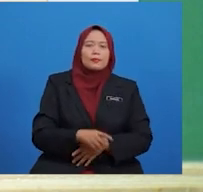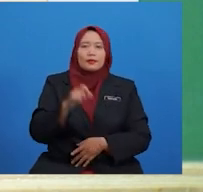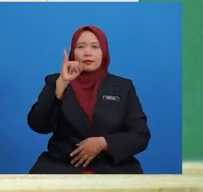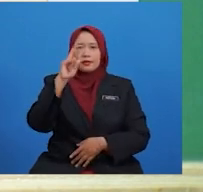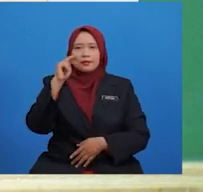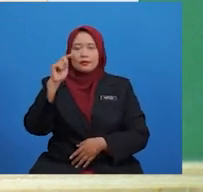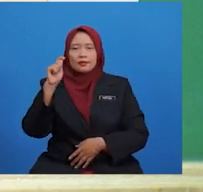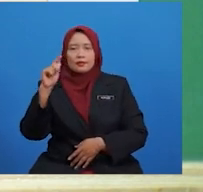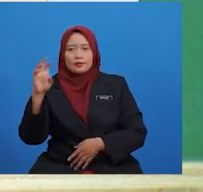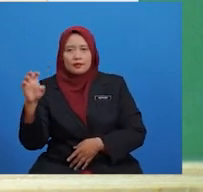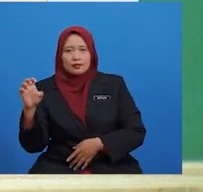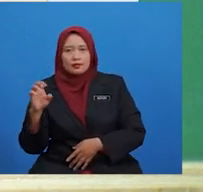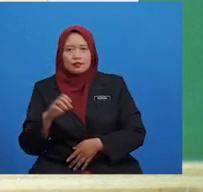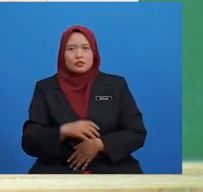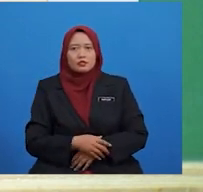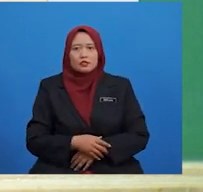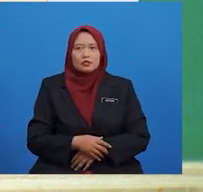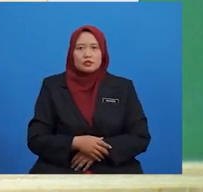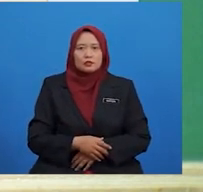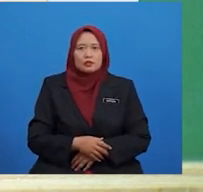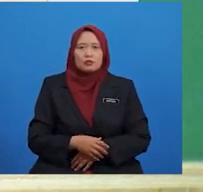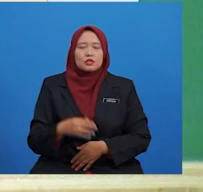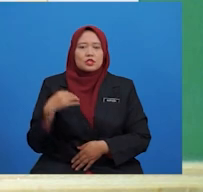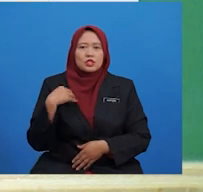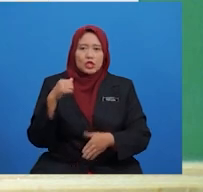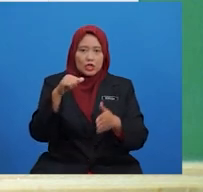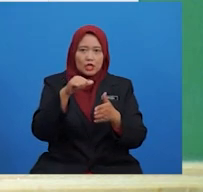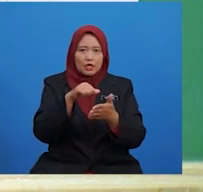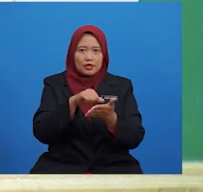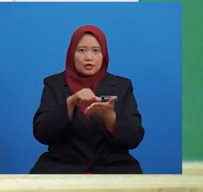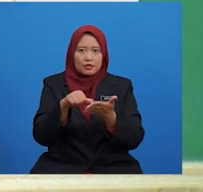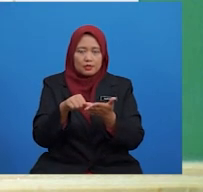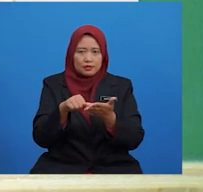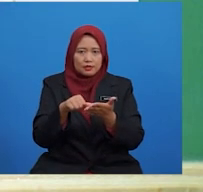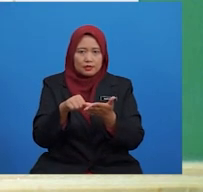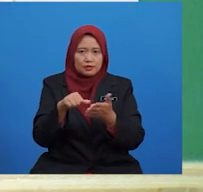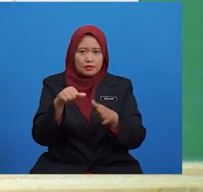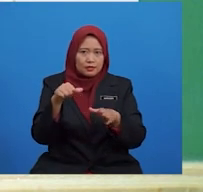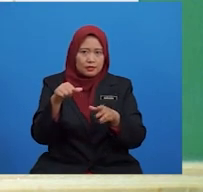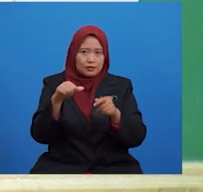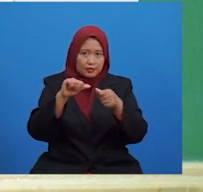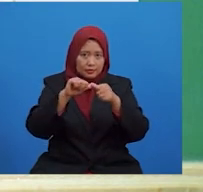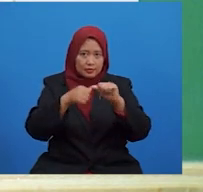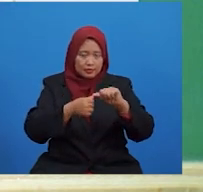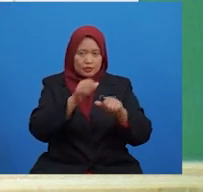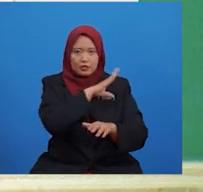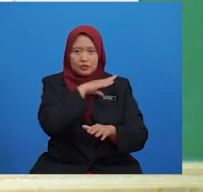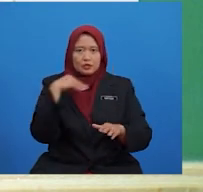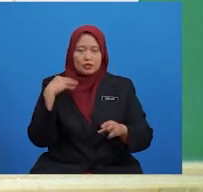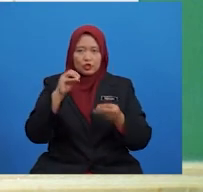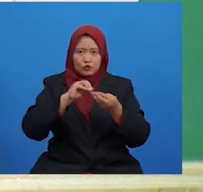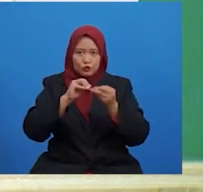memegang nilai berbentuk angka atau nombor. Perbezaannya ialah integer hanya memegang